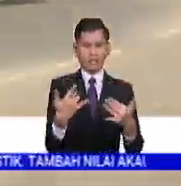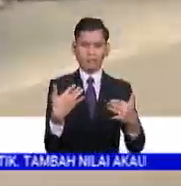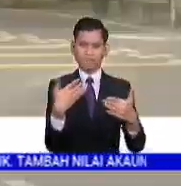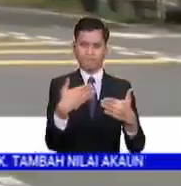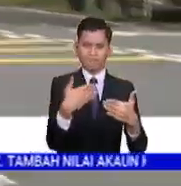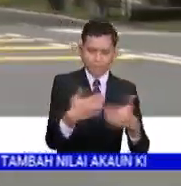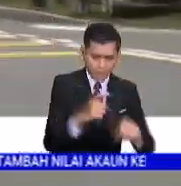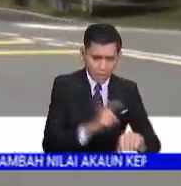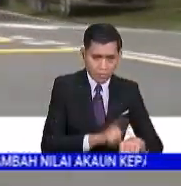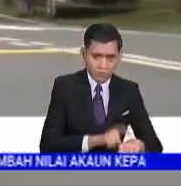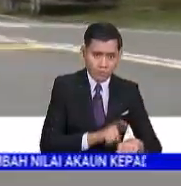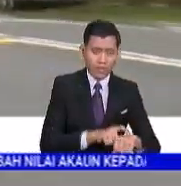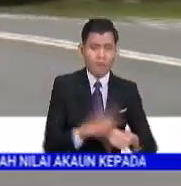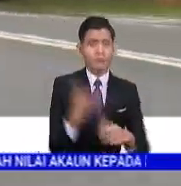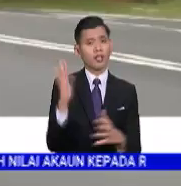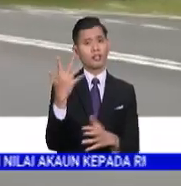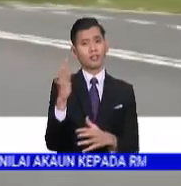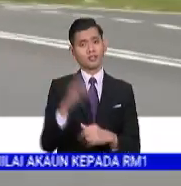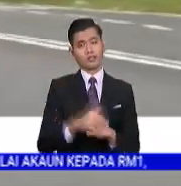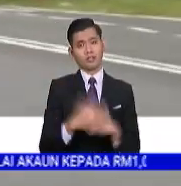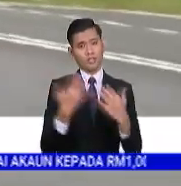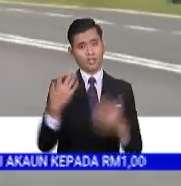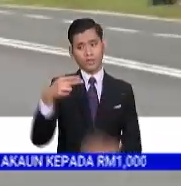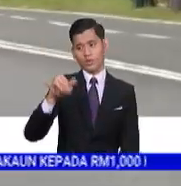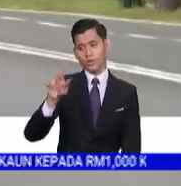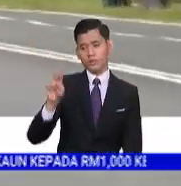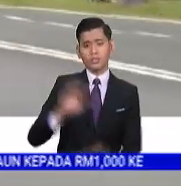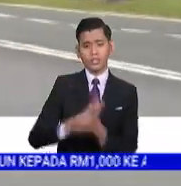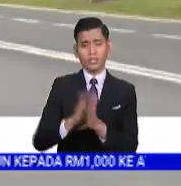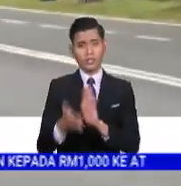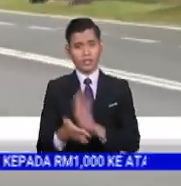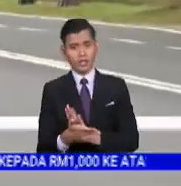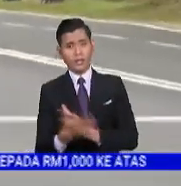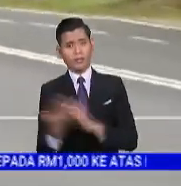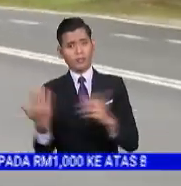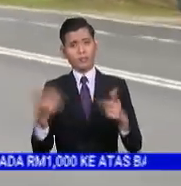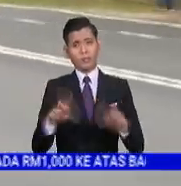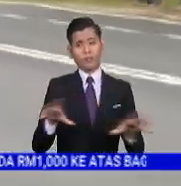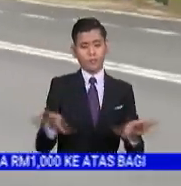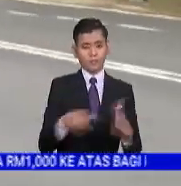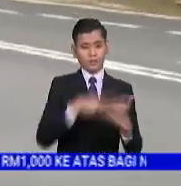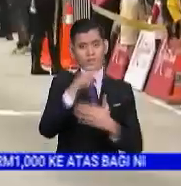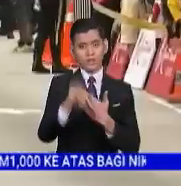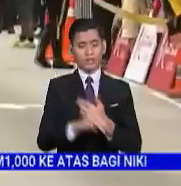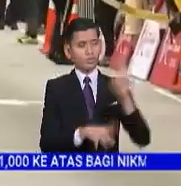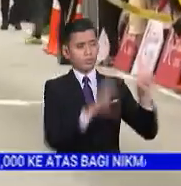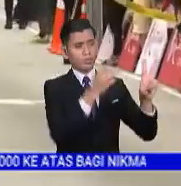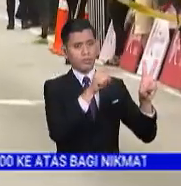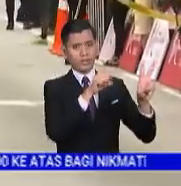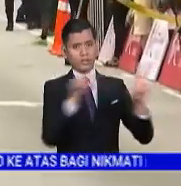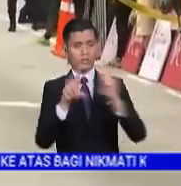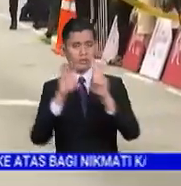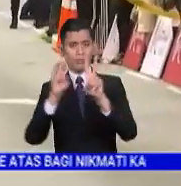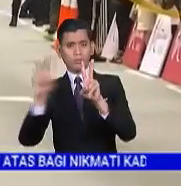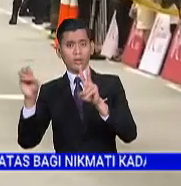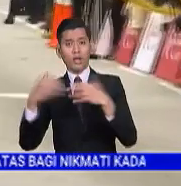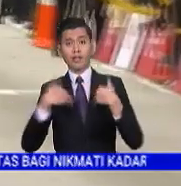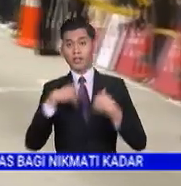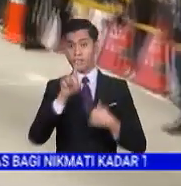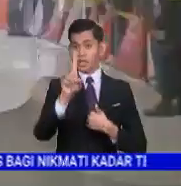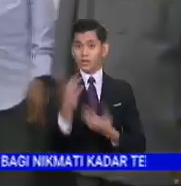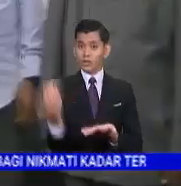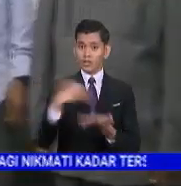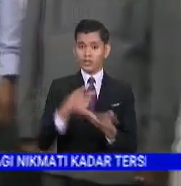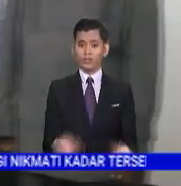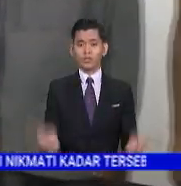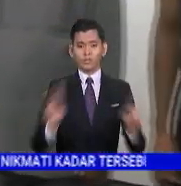Huan Voyage sebelum ini telah menjadi penganjur untuk edisi 2019 dan 2020 serta mempunyai baki satu kontrak